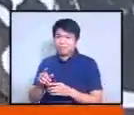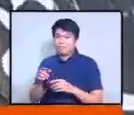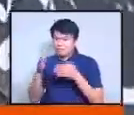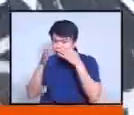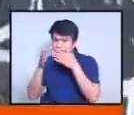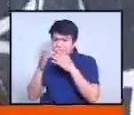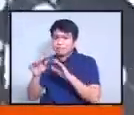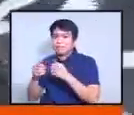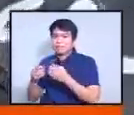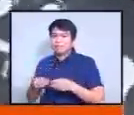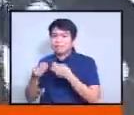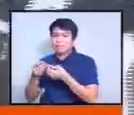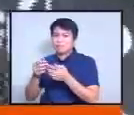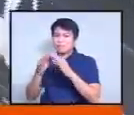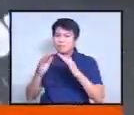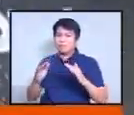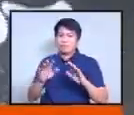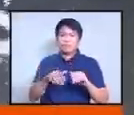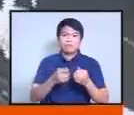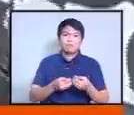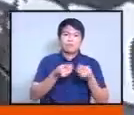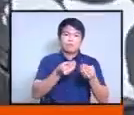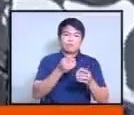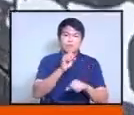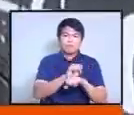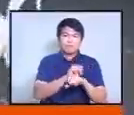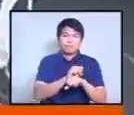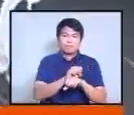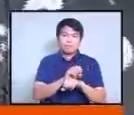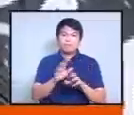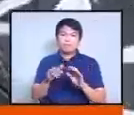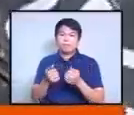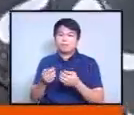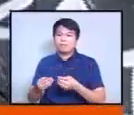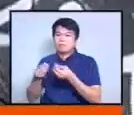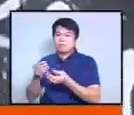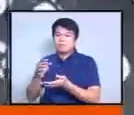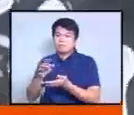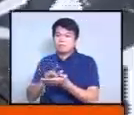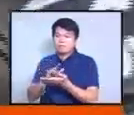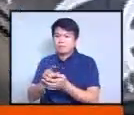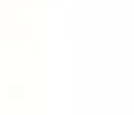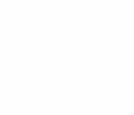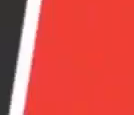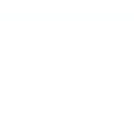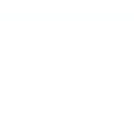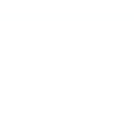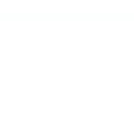kayo bibigyan ng bahay, kung paano namin kayo bibigyan ng trabaho, paano namin kayo bibigyan ng labor, ito gusto ninyong gawin.